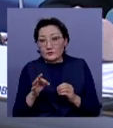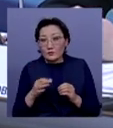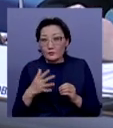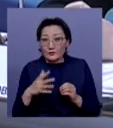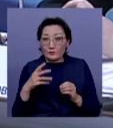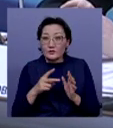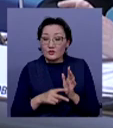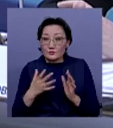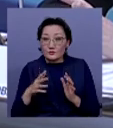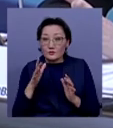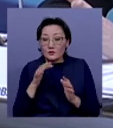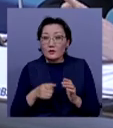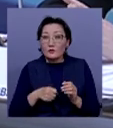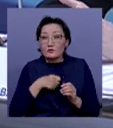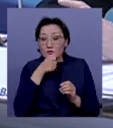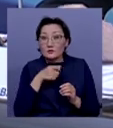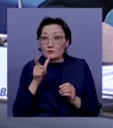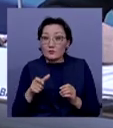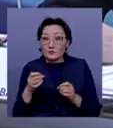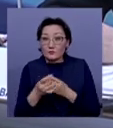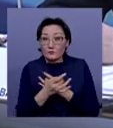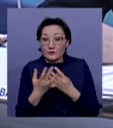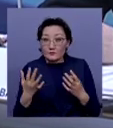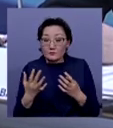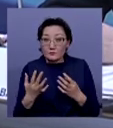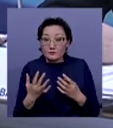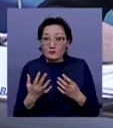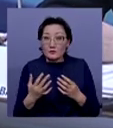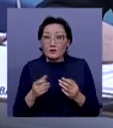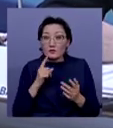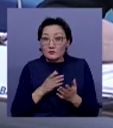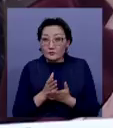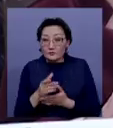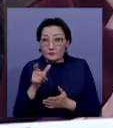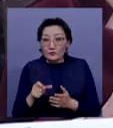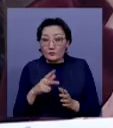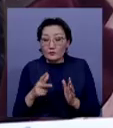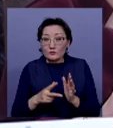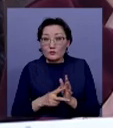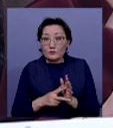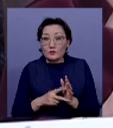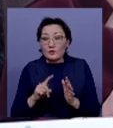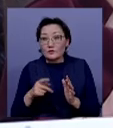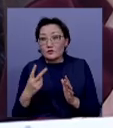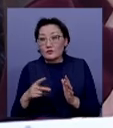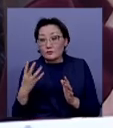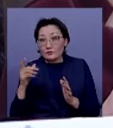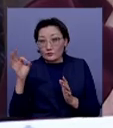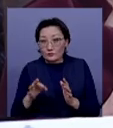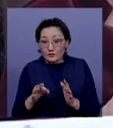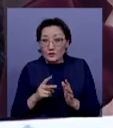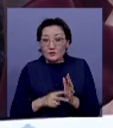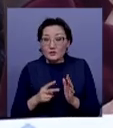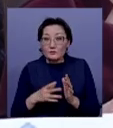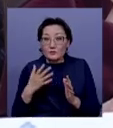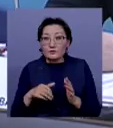55-75 аралығындағы кемел жасқа келген мәдениетіміздің қайраткерлері 18.24%, 75 жастан